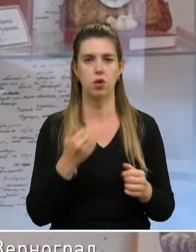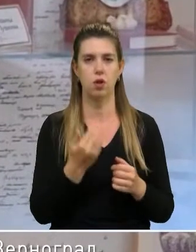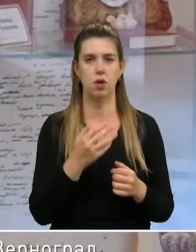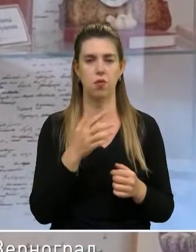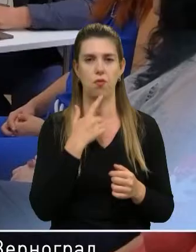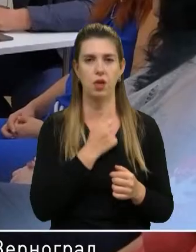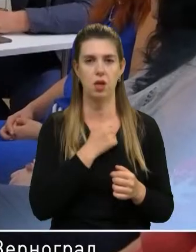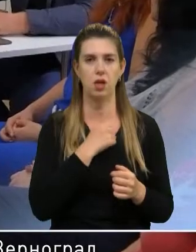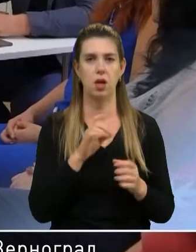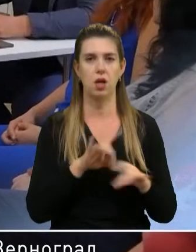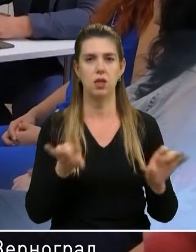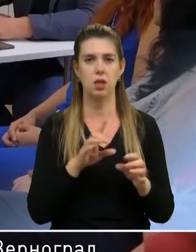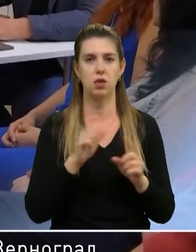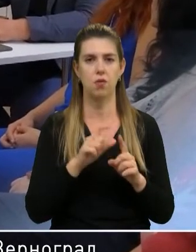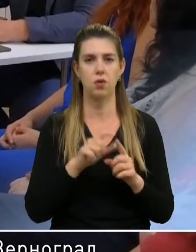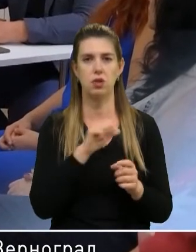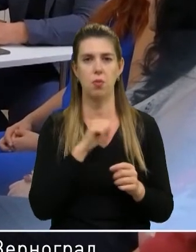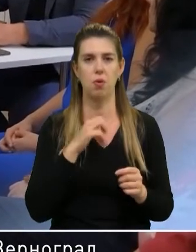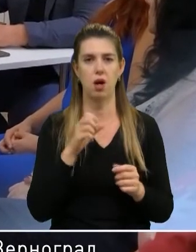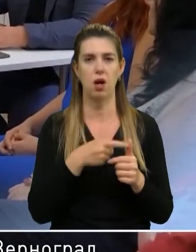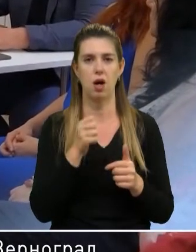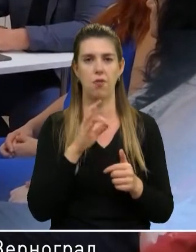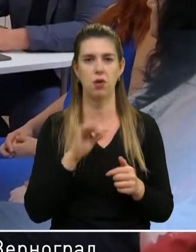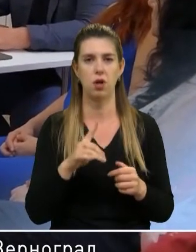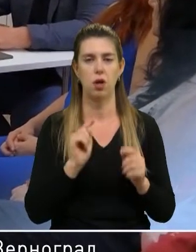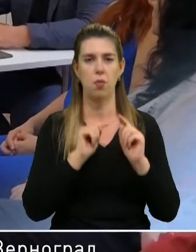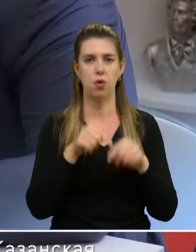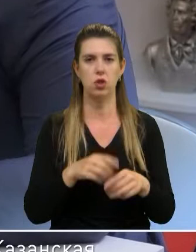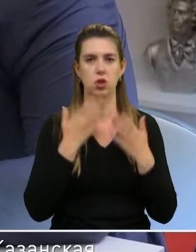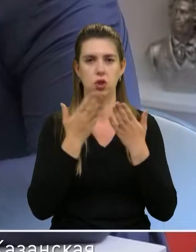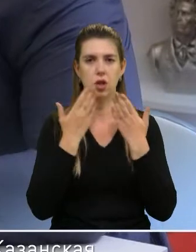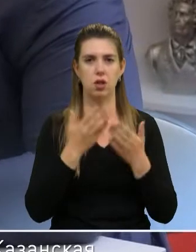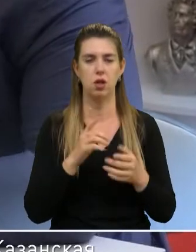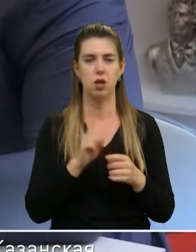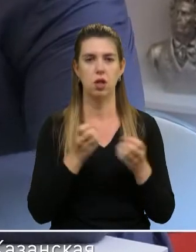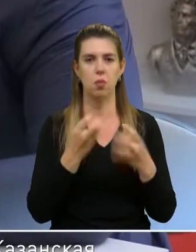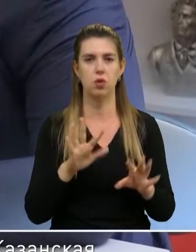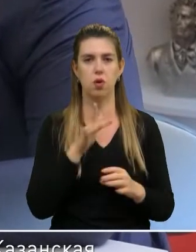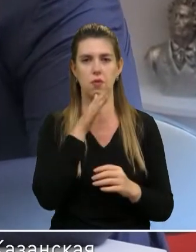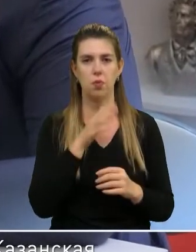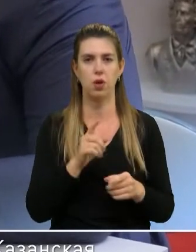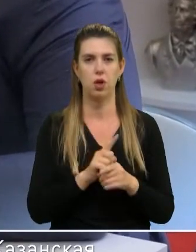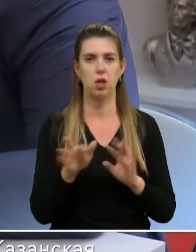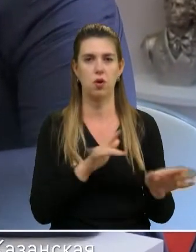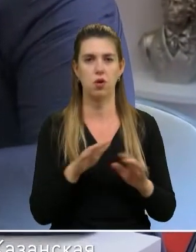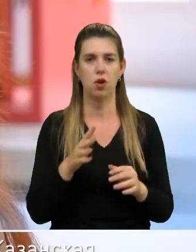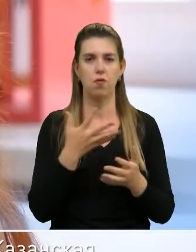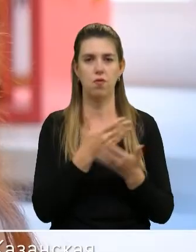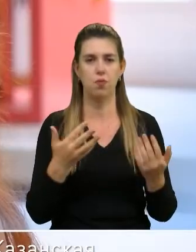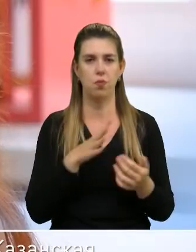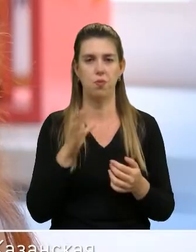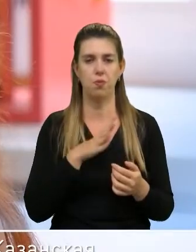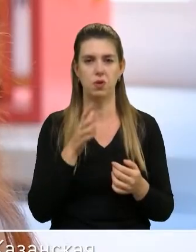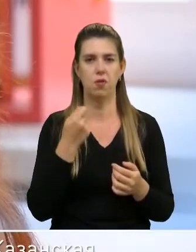и в тылу. Рассказы, по словам самого автора, словно погружают читателя в то непростое время. В гущу рукопашной схватки